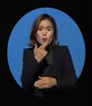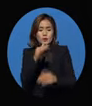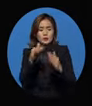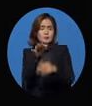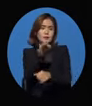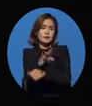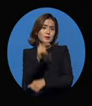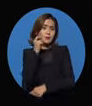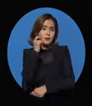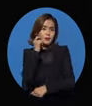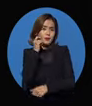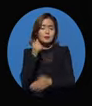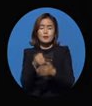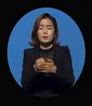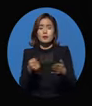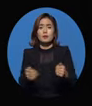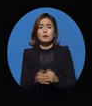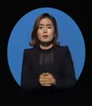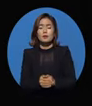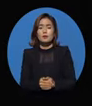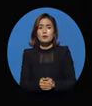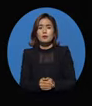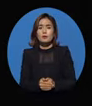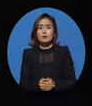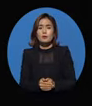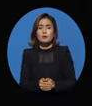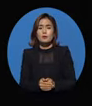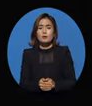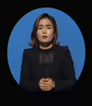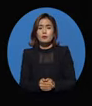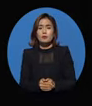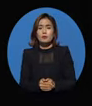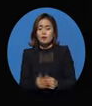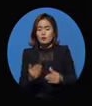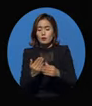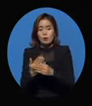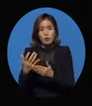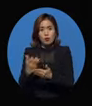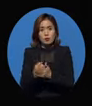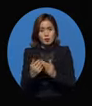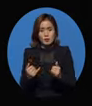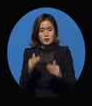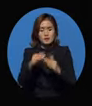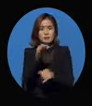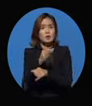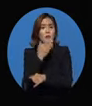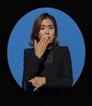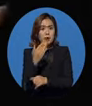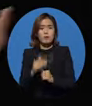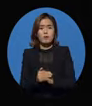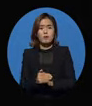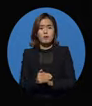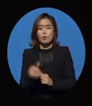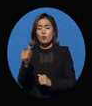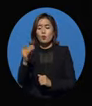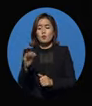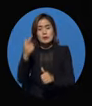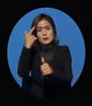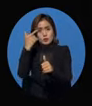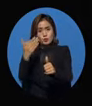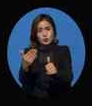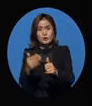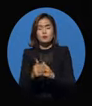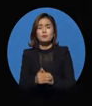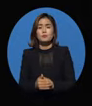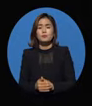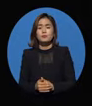없으니까 칠수 당 한국 안 가지고 현금 가진 사람이 가져가는 것입니다 서울이 홍영표 한테 질문드리고